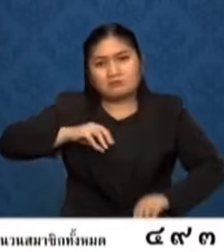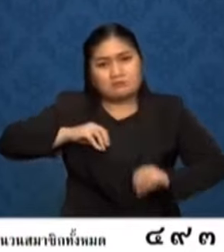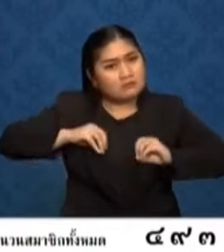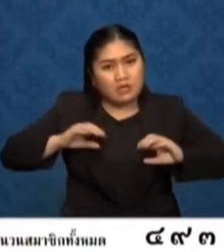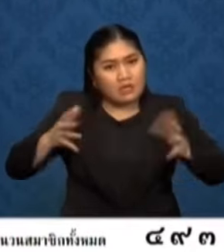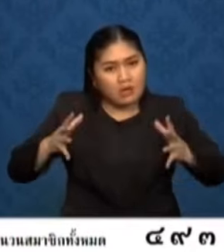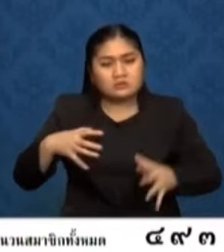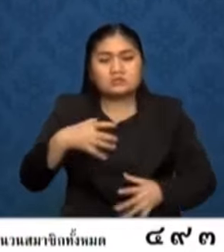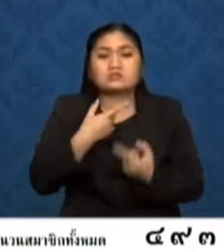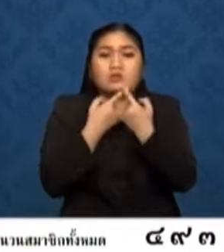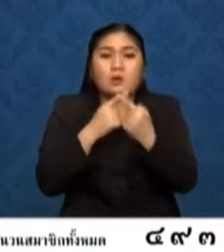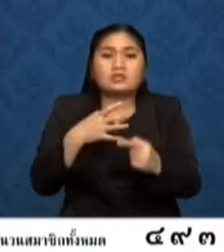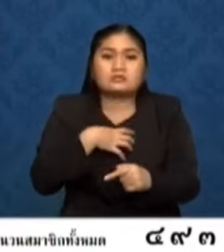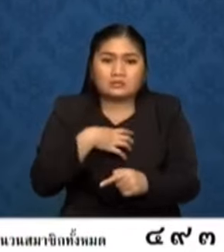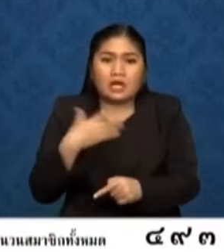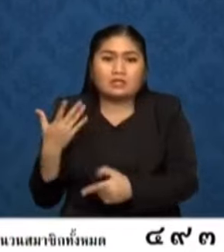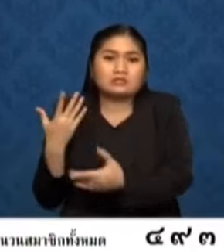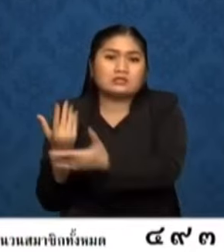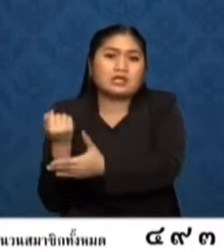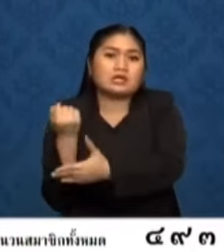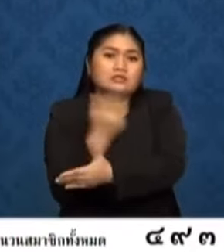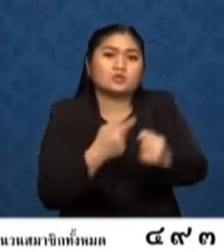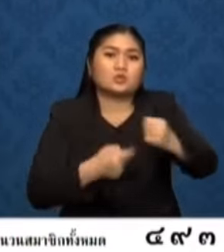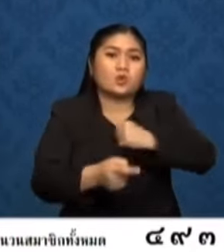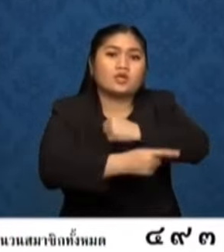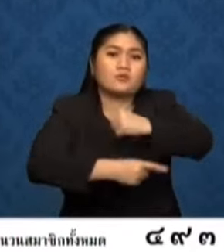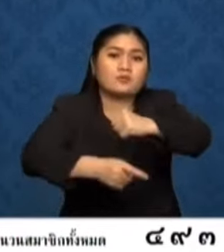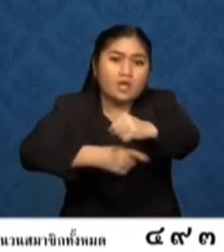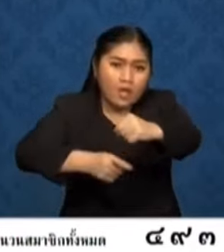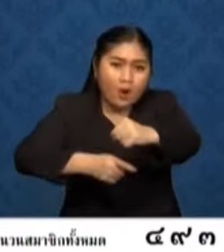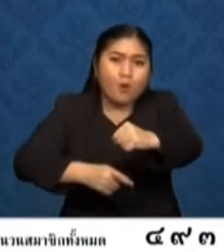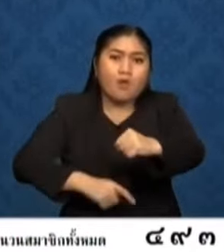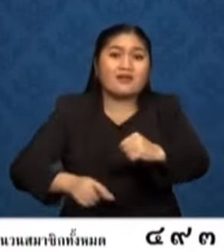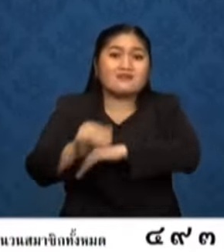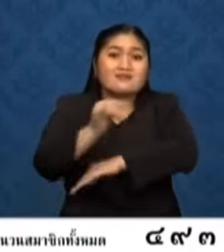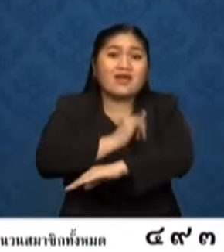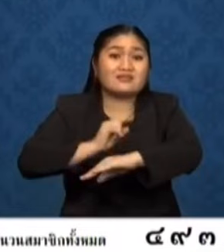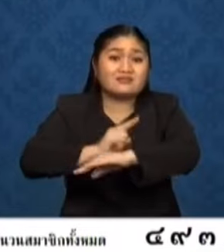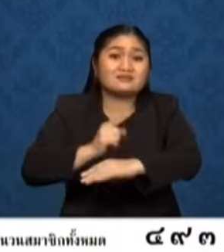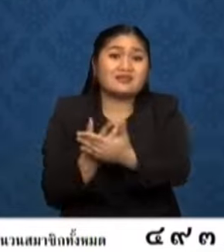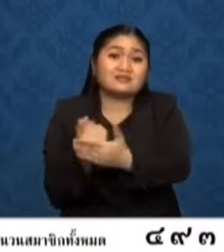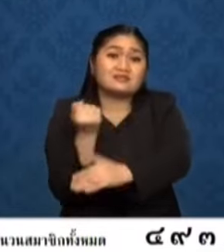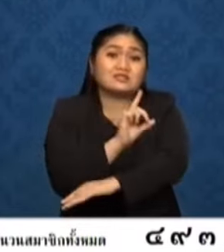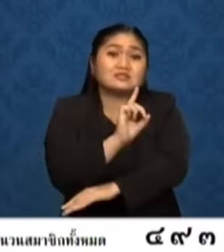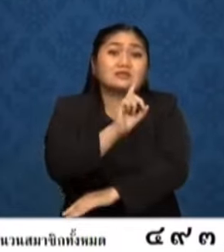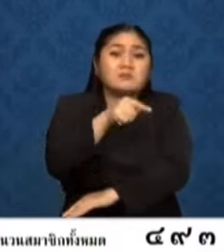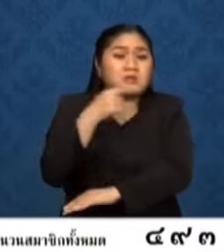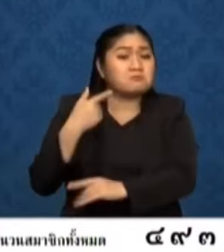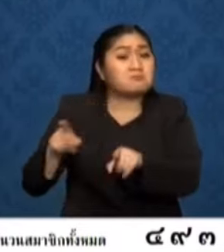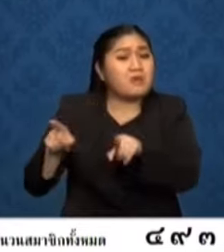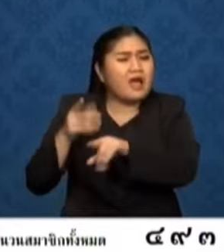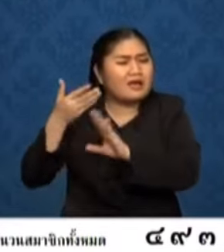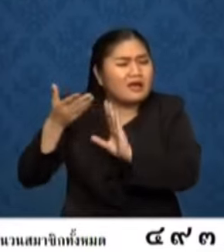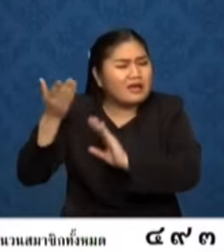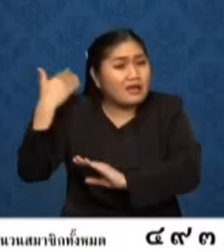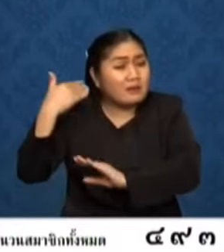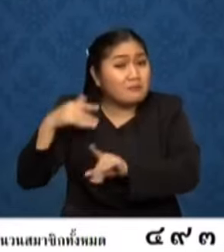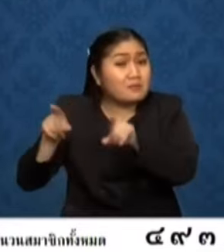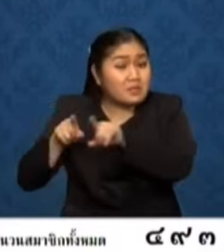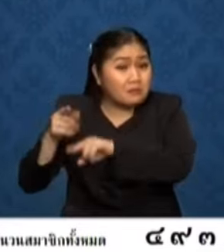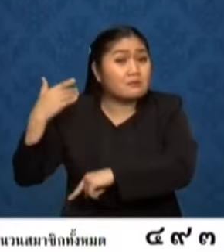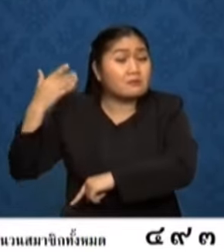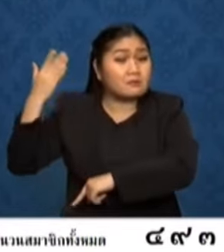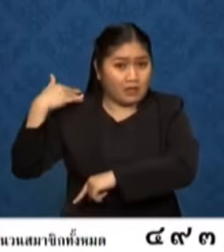เงินชวยเหลือ ค่าเก็บเกี่ยวไ่ล 1,000 บาท เหมลดูการทผ่านมาซึงขณะนี้ชาวนาทั่วประเทศ